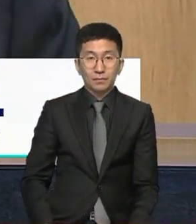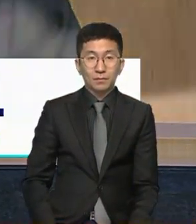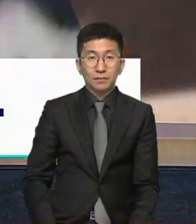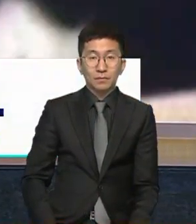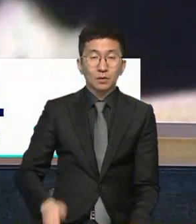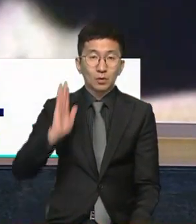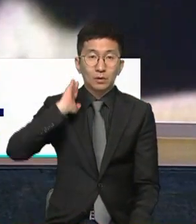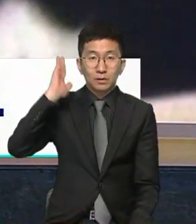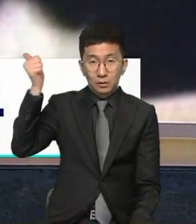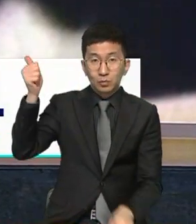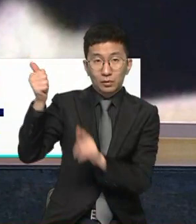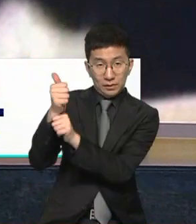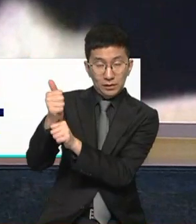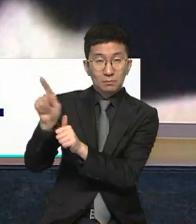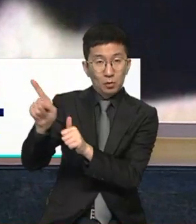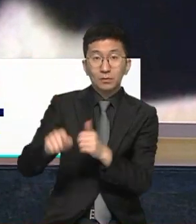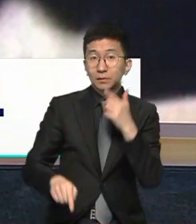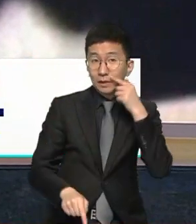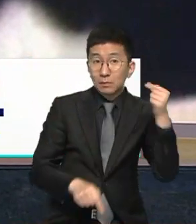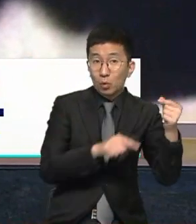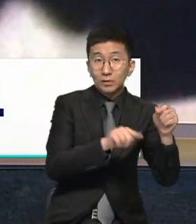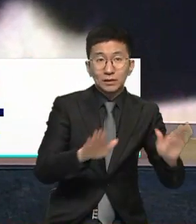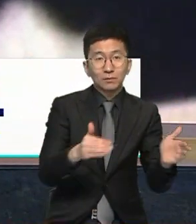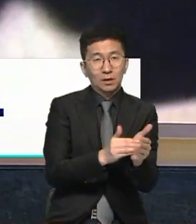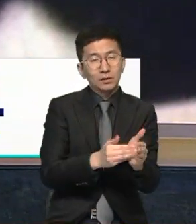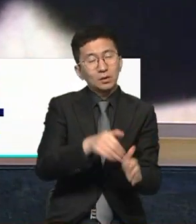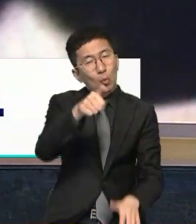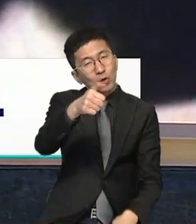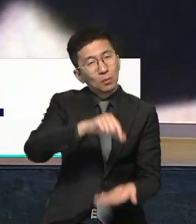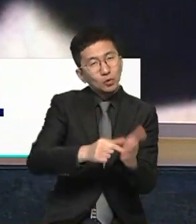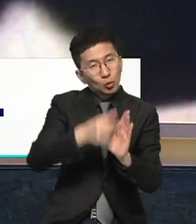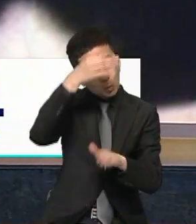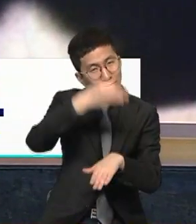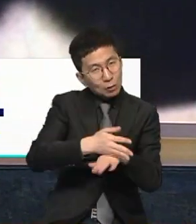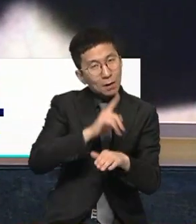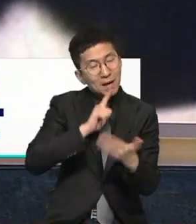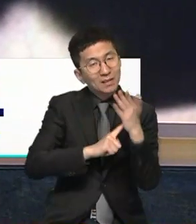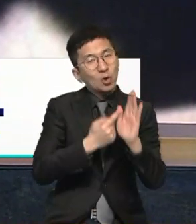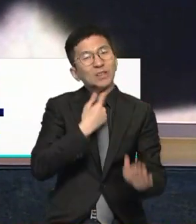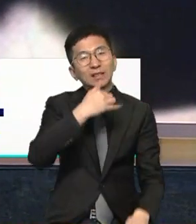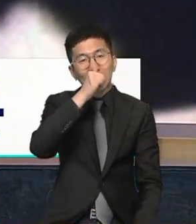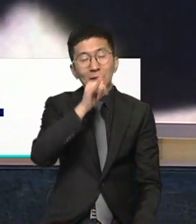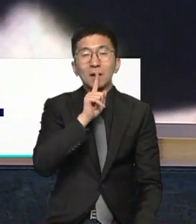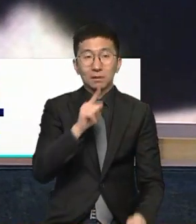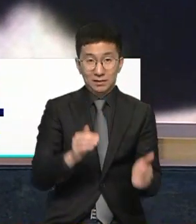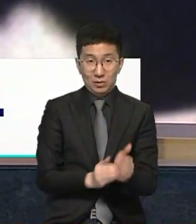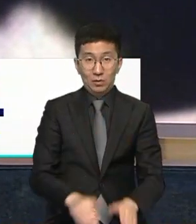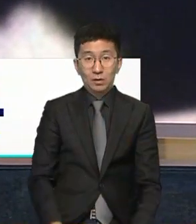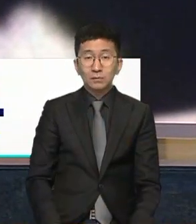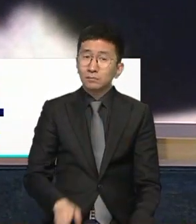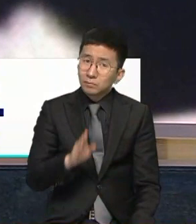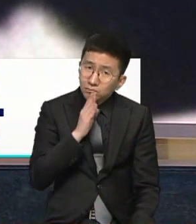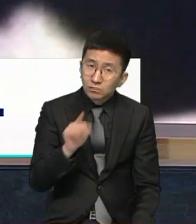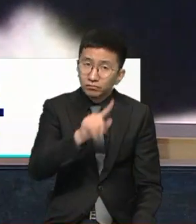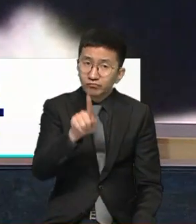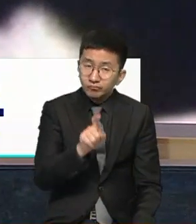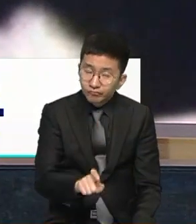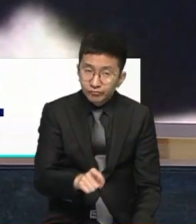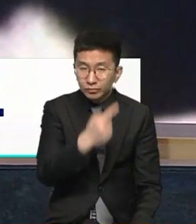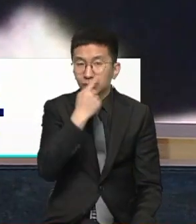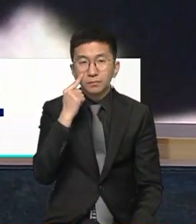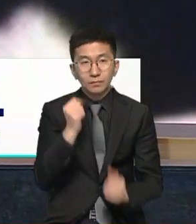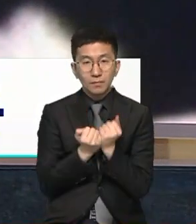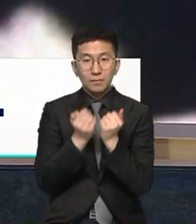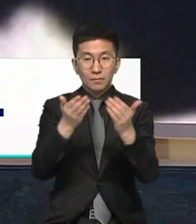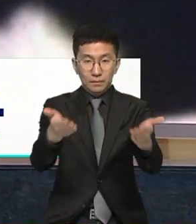했습니다. 뭐 앞서 대통령실도 일본이 지금까지 50차례 넘게 사과했다고 밝힌 바가 있는데 이게 정말